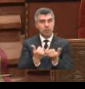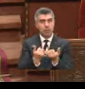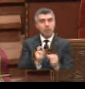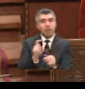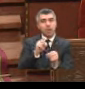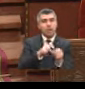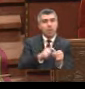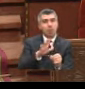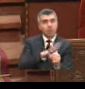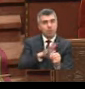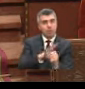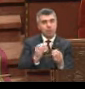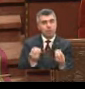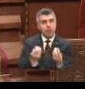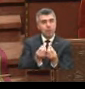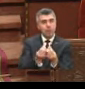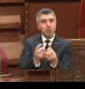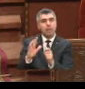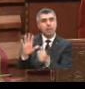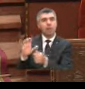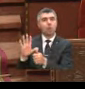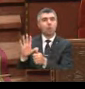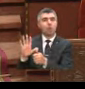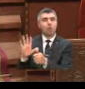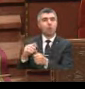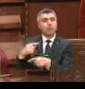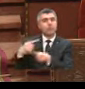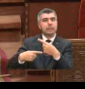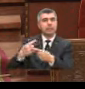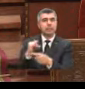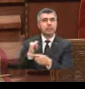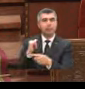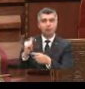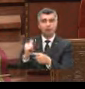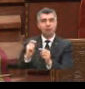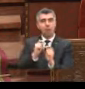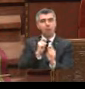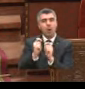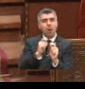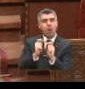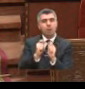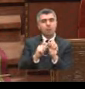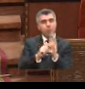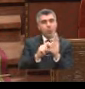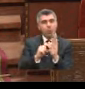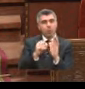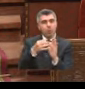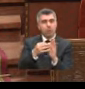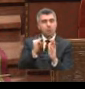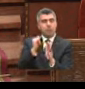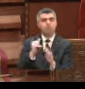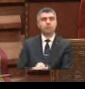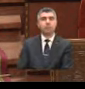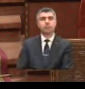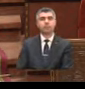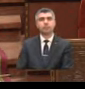النقابات والشركاء الاجتماعيين كل 6 شهور وبطريقة كاع مستمرة باش نتناقشوا المواضيع بطريقة مستمرة.